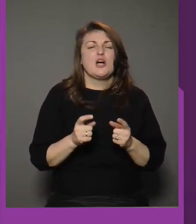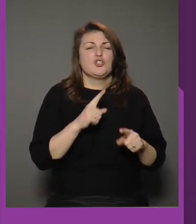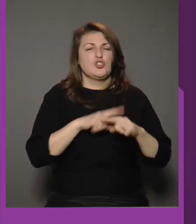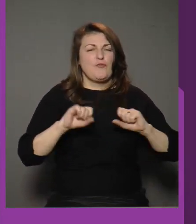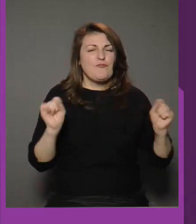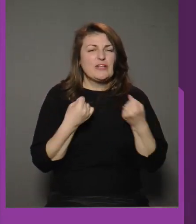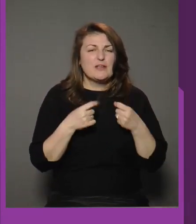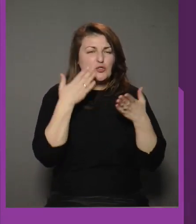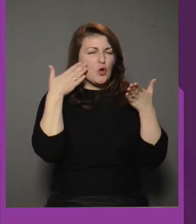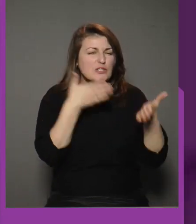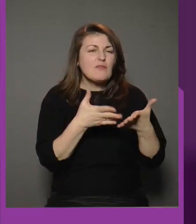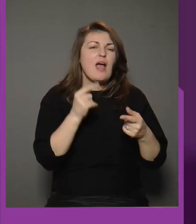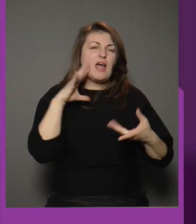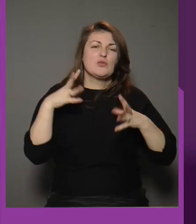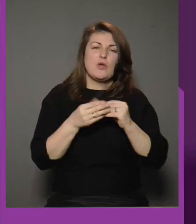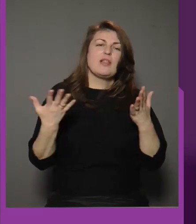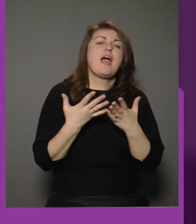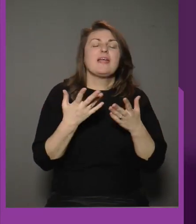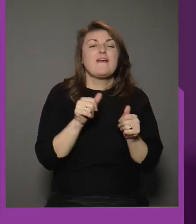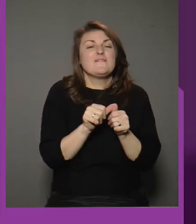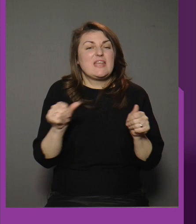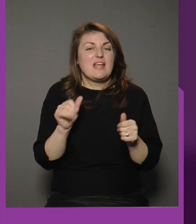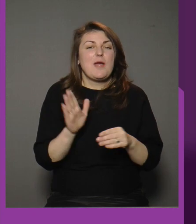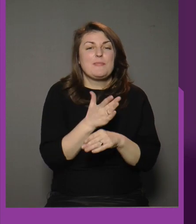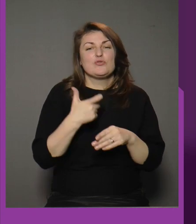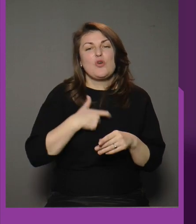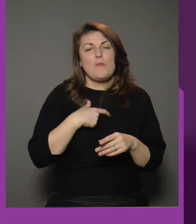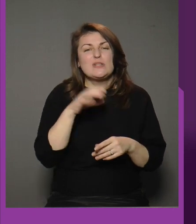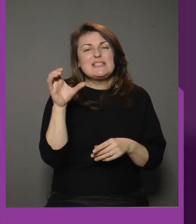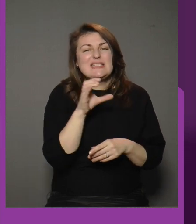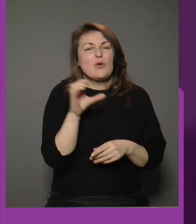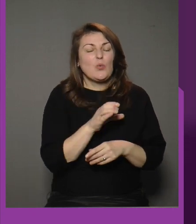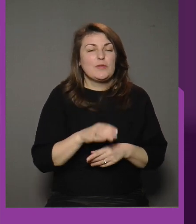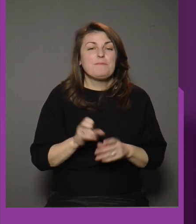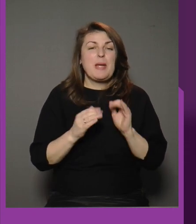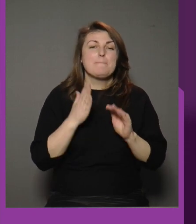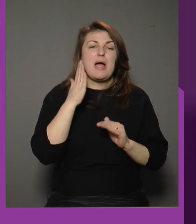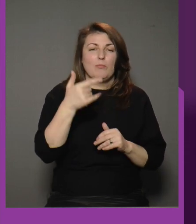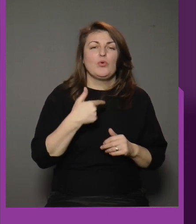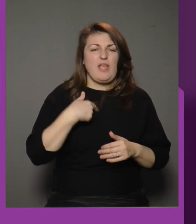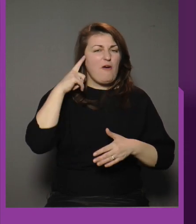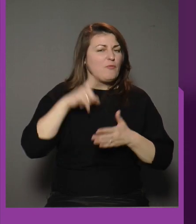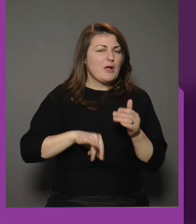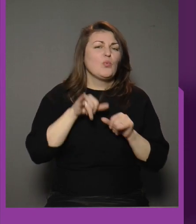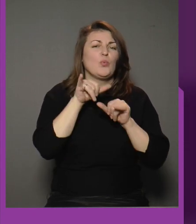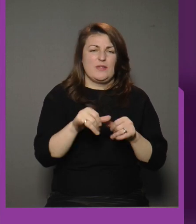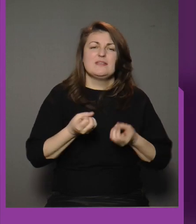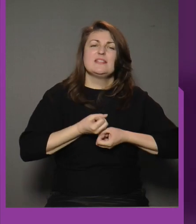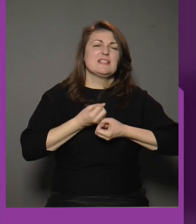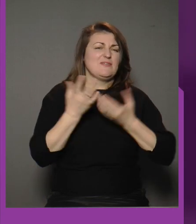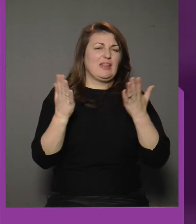сконцентрованість та результати, які відділяють між собою секунди. Майбутнє, я впевнений, що у них світле